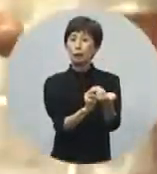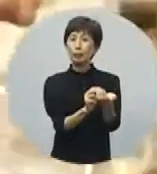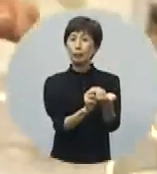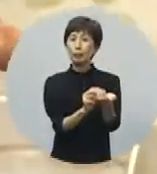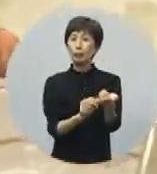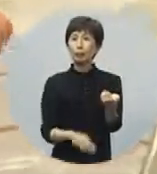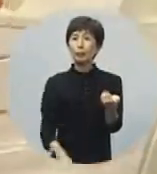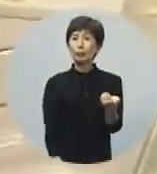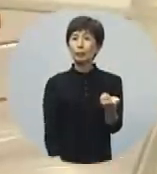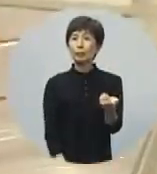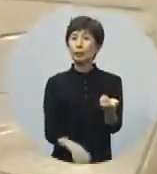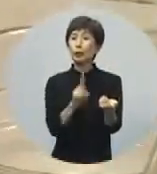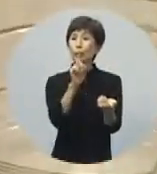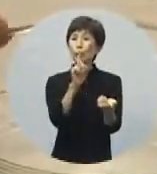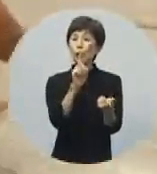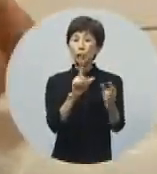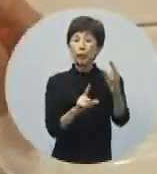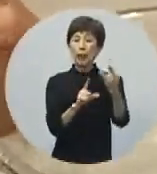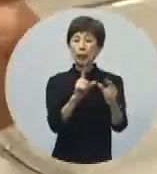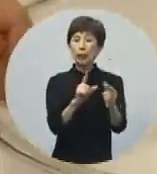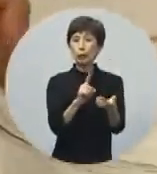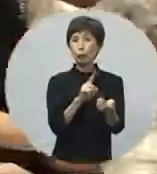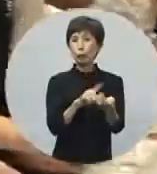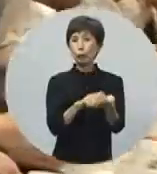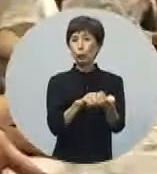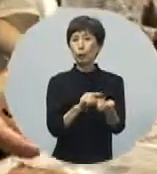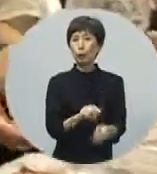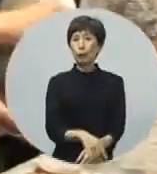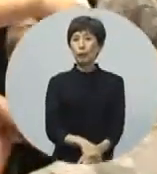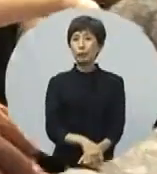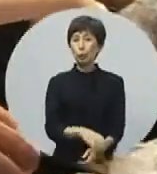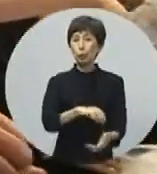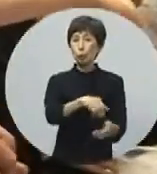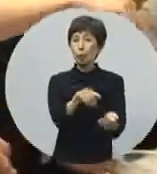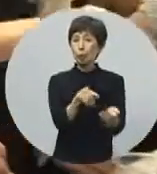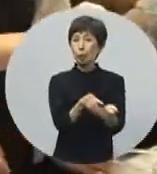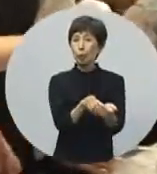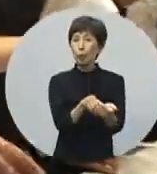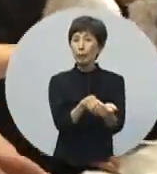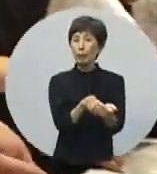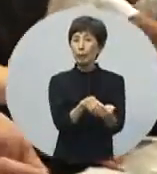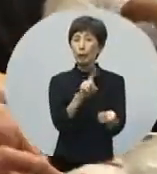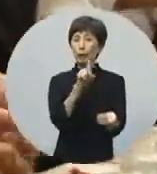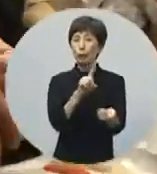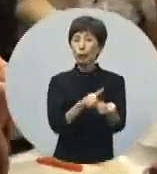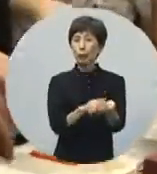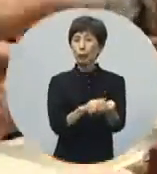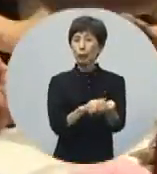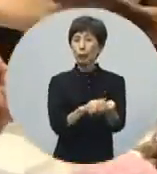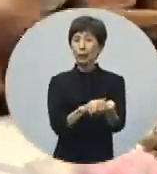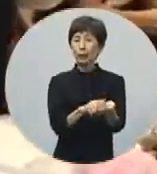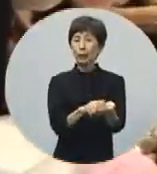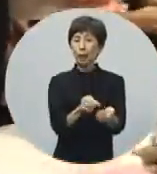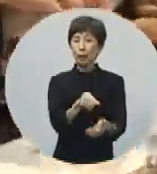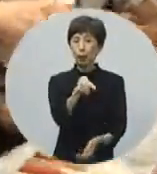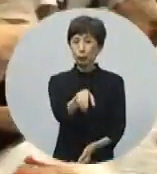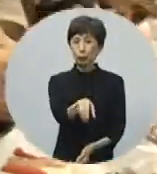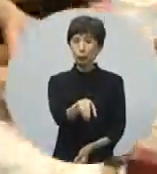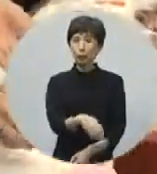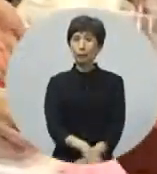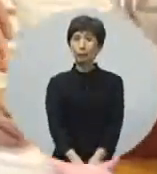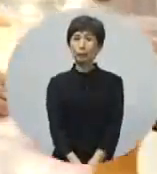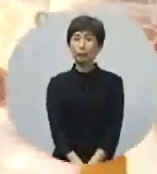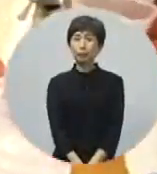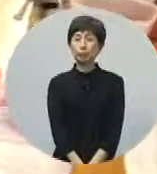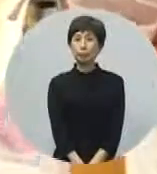はい、人差し指で形を整える。そうです。はい、横に回して出すと人差し指で形を整えたら置いてみてください。